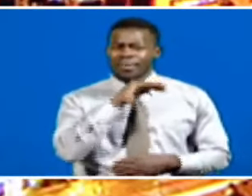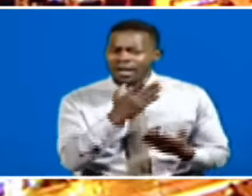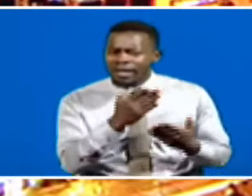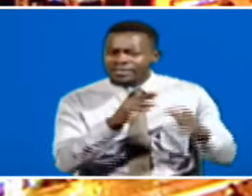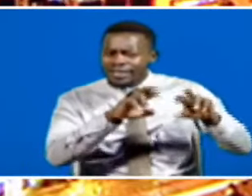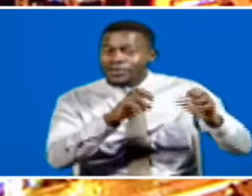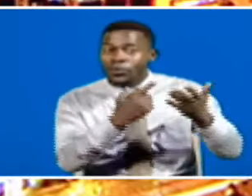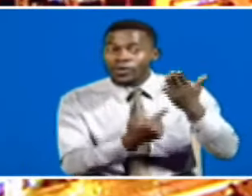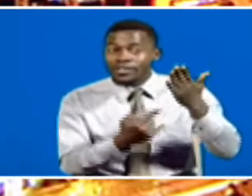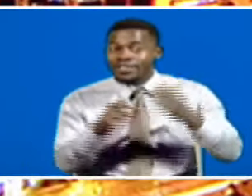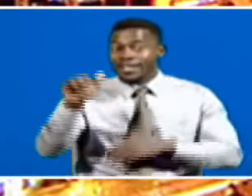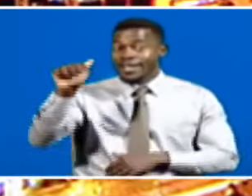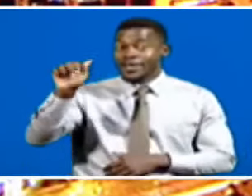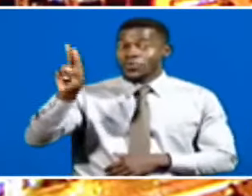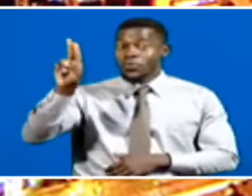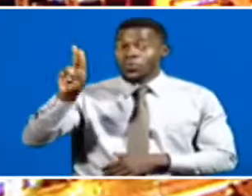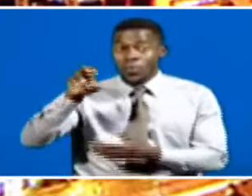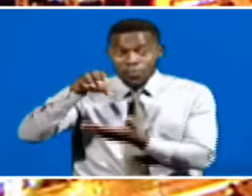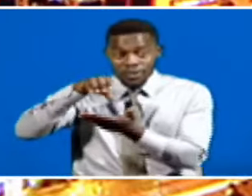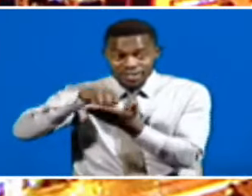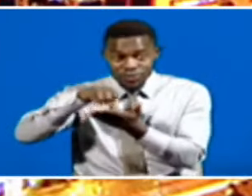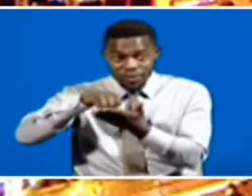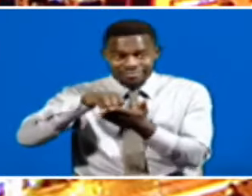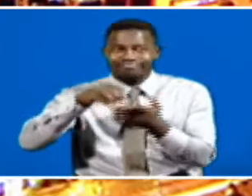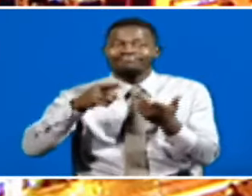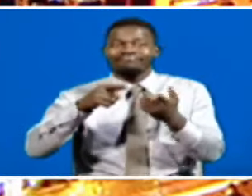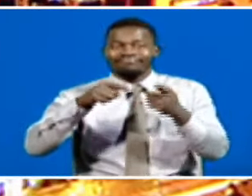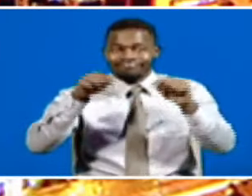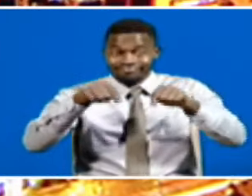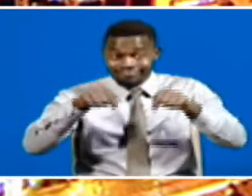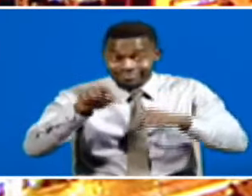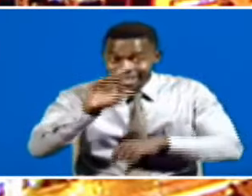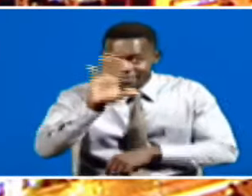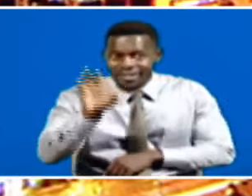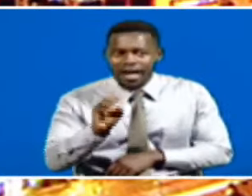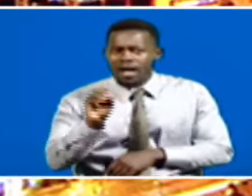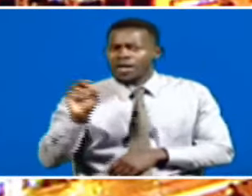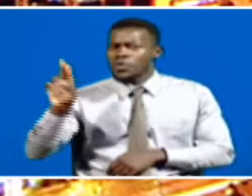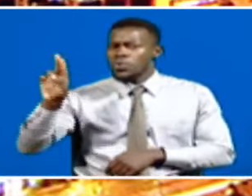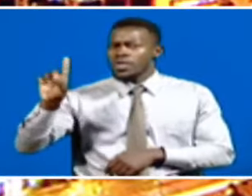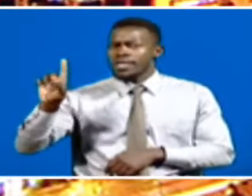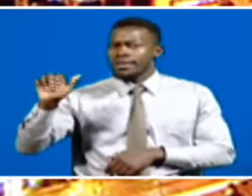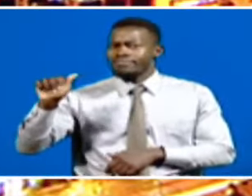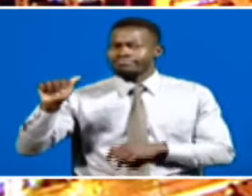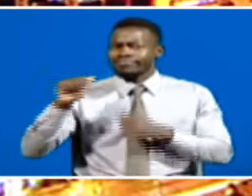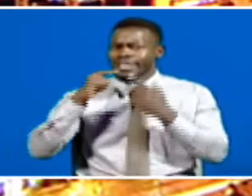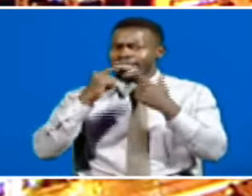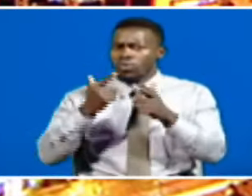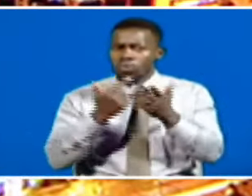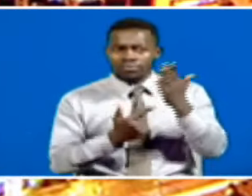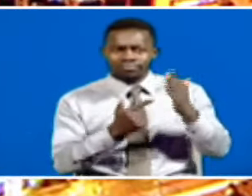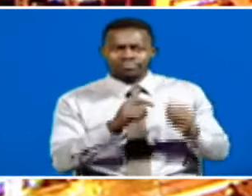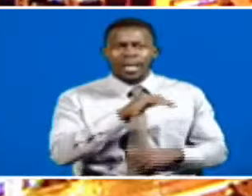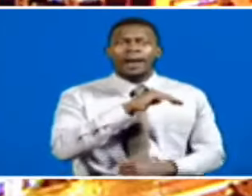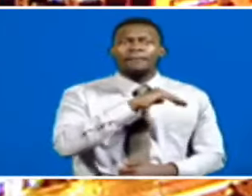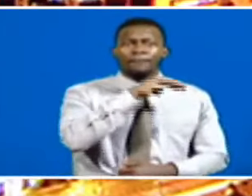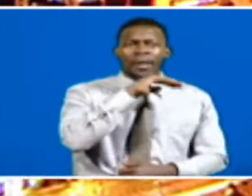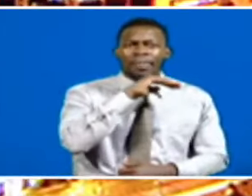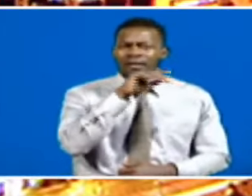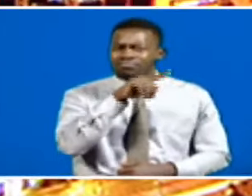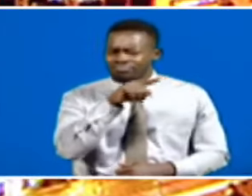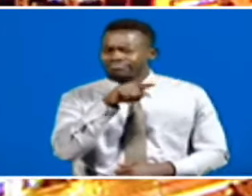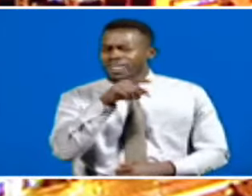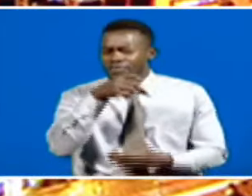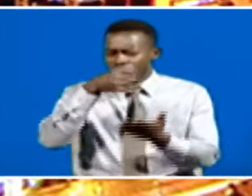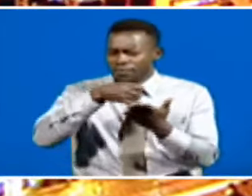wa Mataifa barani Afrika, ukipenda AUC. UDA wanasema kuwa mchango wa Raila kwenye masuala ya kidemokrasia